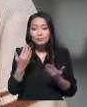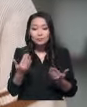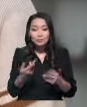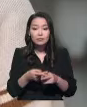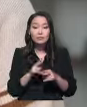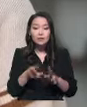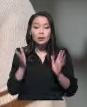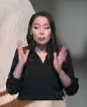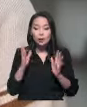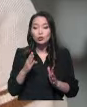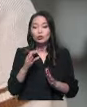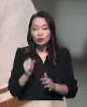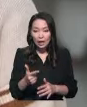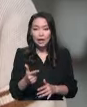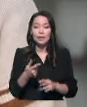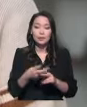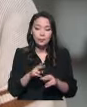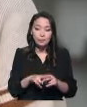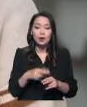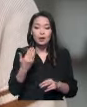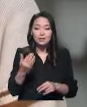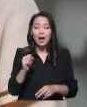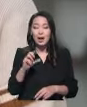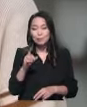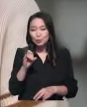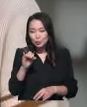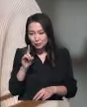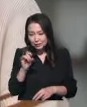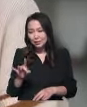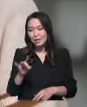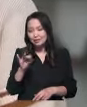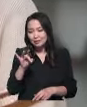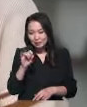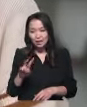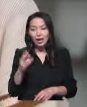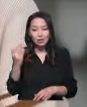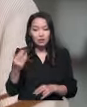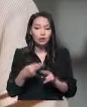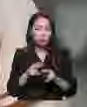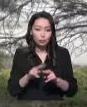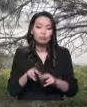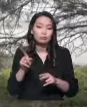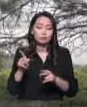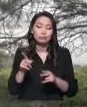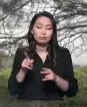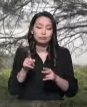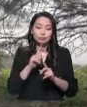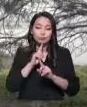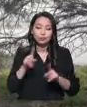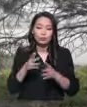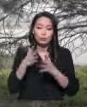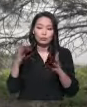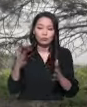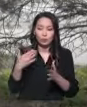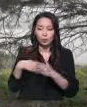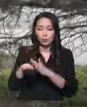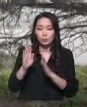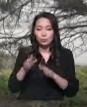большой шаг. И тогда абьюзер, тиран уедет из этого города, как было в моем случае. Уполномоченный по правам человека